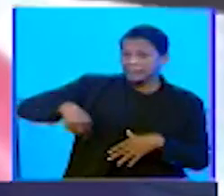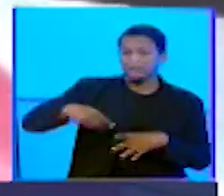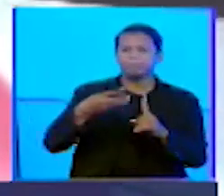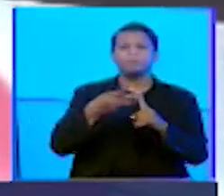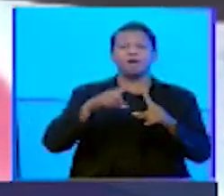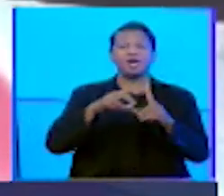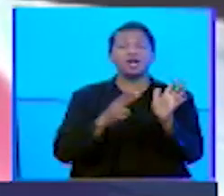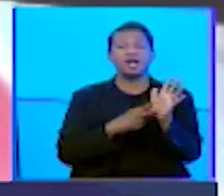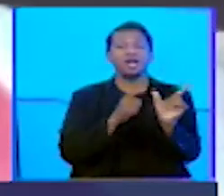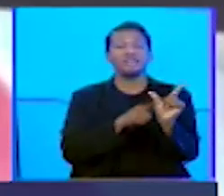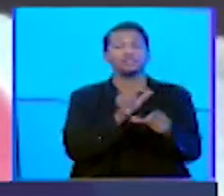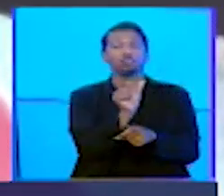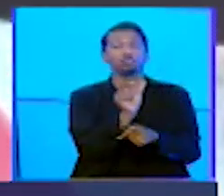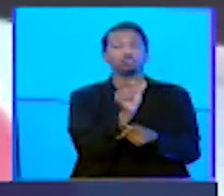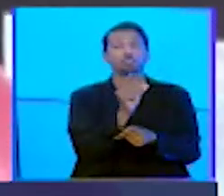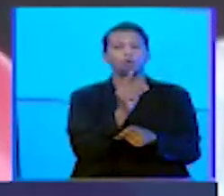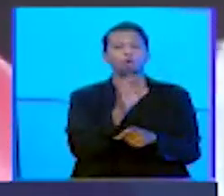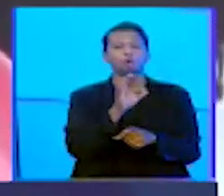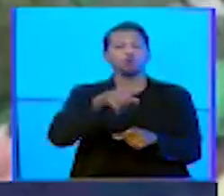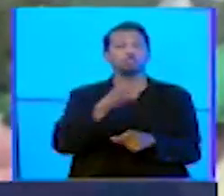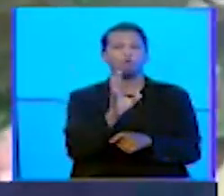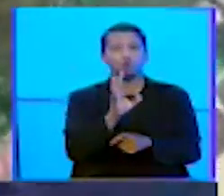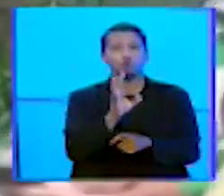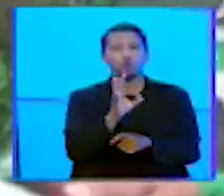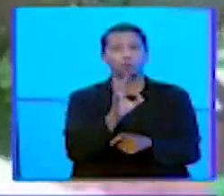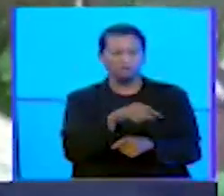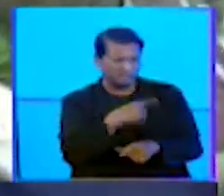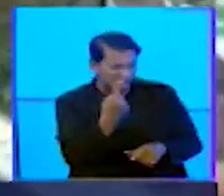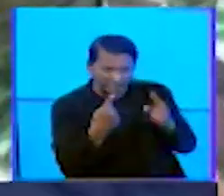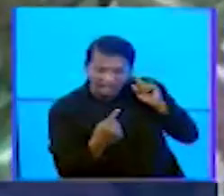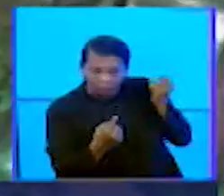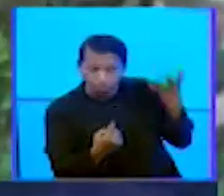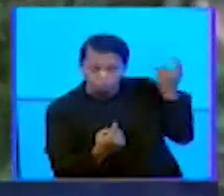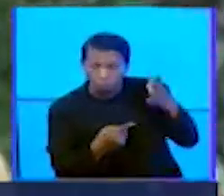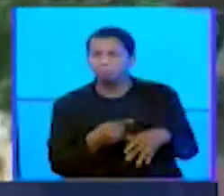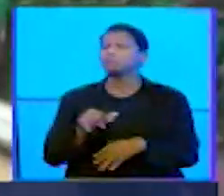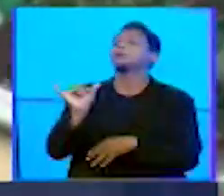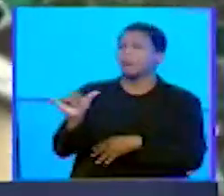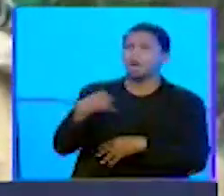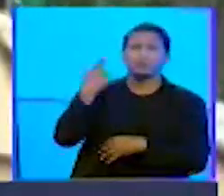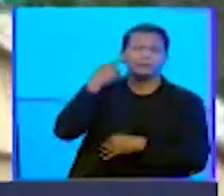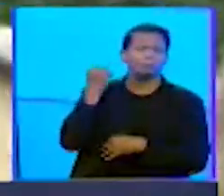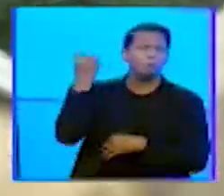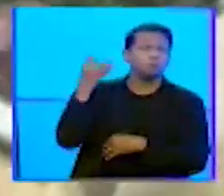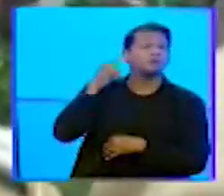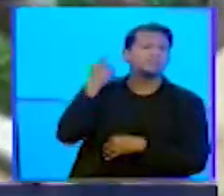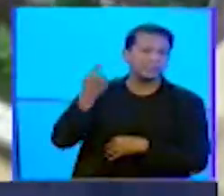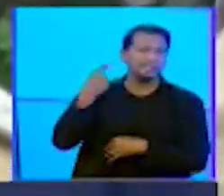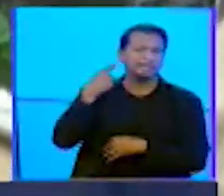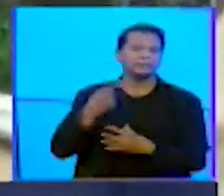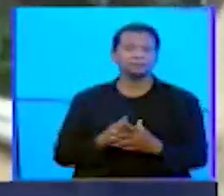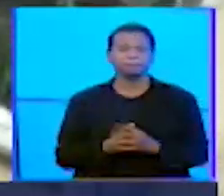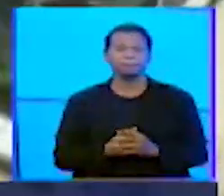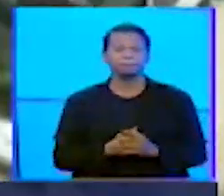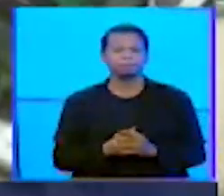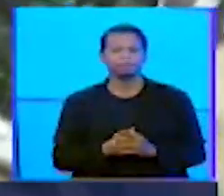dengar suara gemuruh. Suka, sering. Sering ya. Karena aktivitas Merapi ini sudah semakin meningkat, sudah